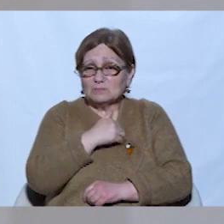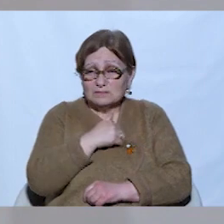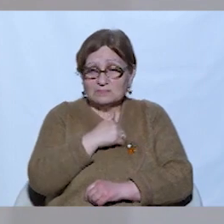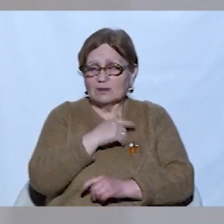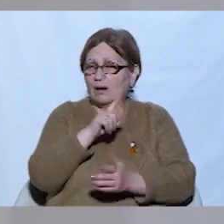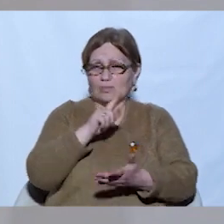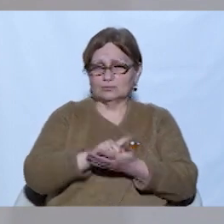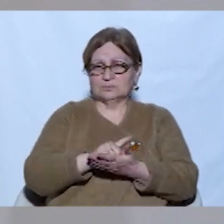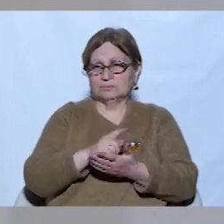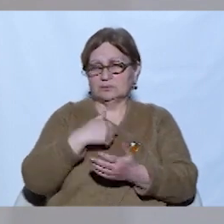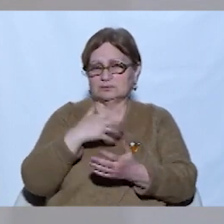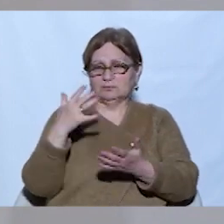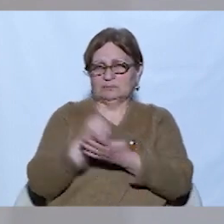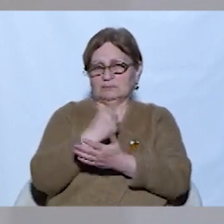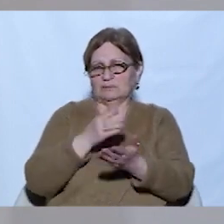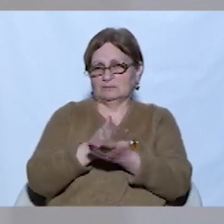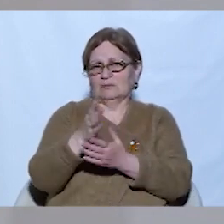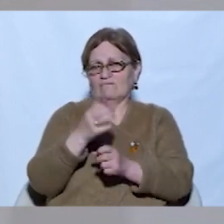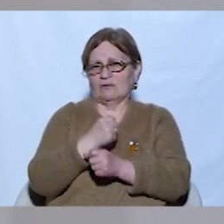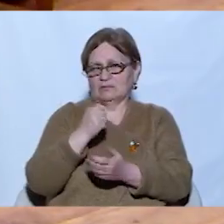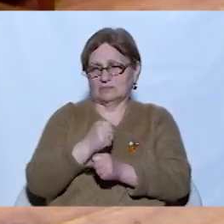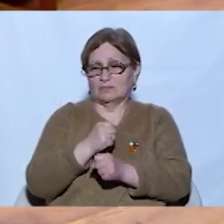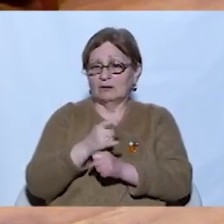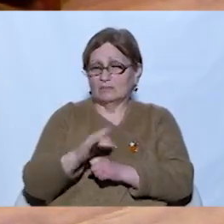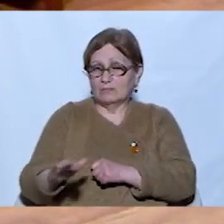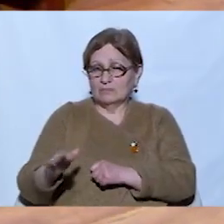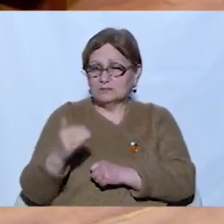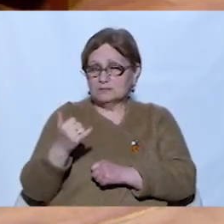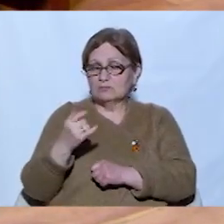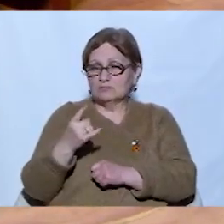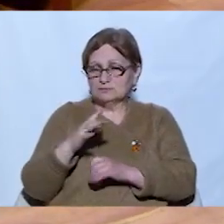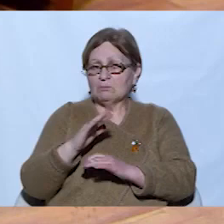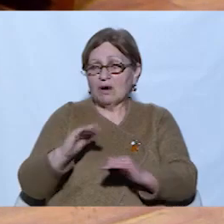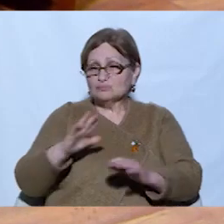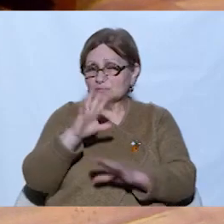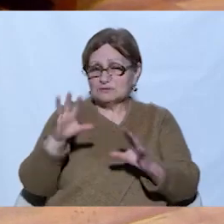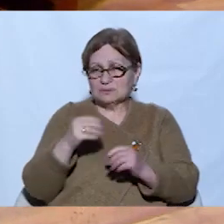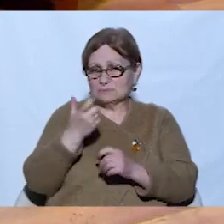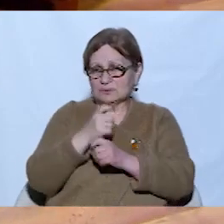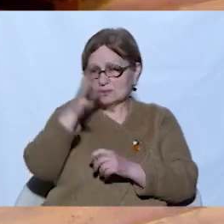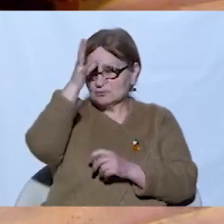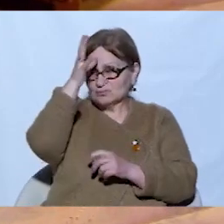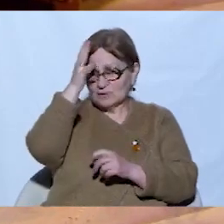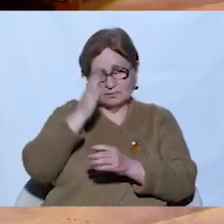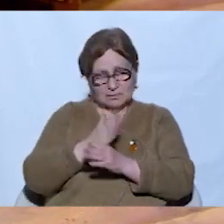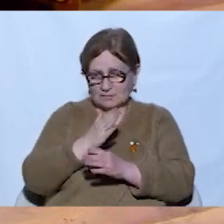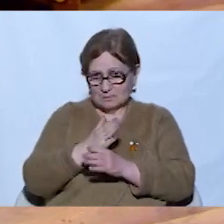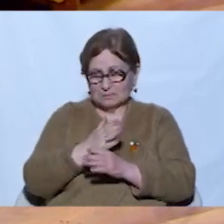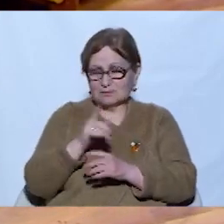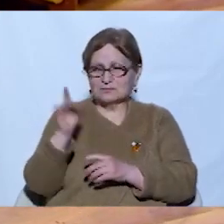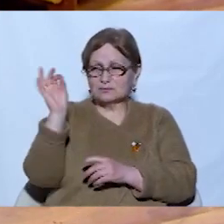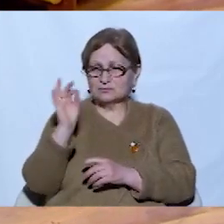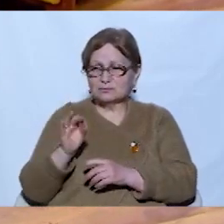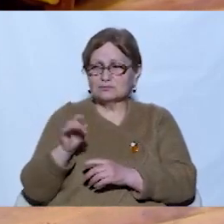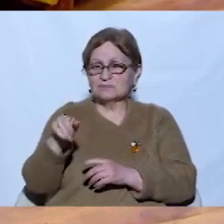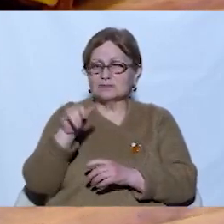ნებისმიერ ადამიანისათვის როცა რაღაცა ძლიერი მოტივატორი გვაქვს, რაღაც ის გასაკეთებლად ამის მისაღწევად ყველაფერს ვაკეთებთ. ბავშვები დღეს ძალიან გონიერი, დღეს არა, ზოგადად